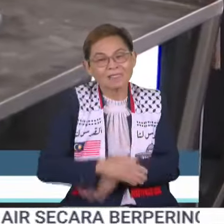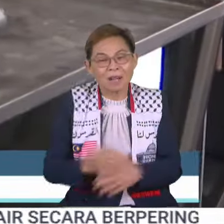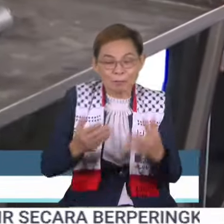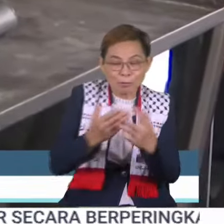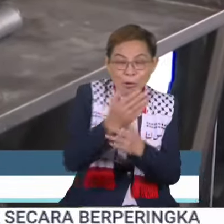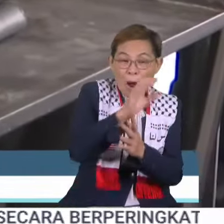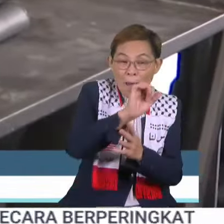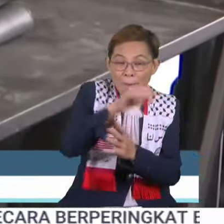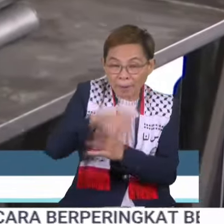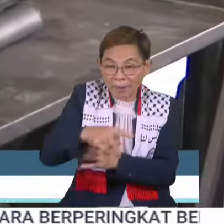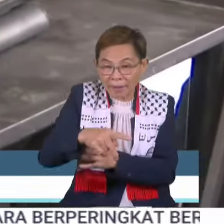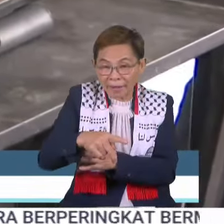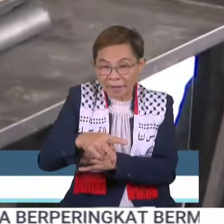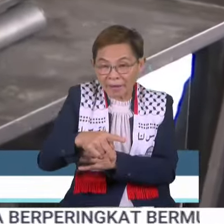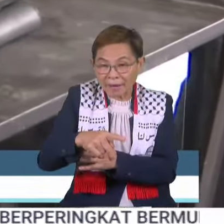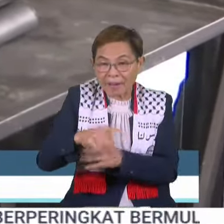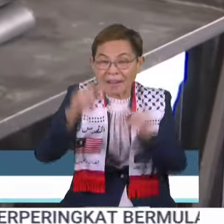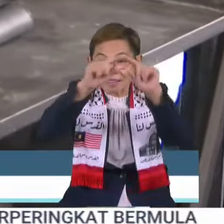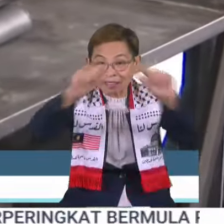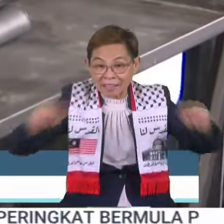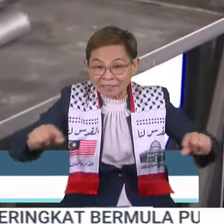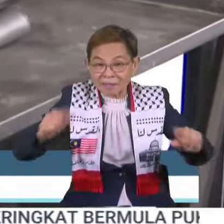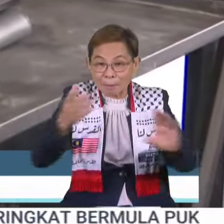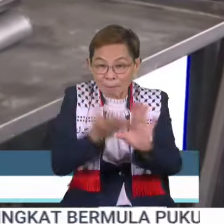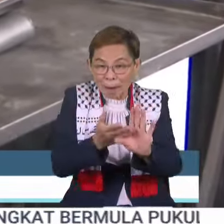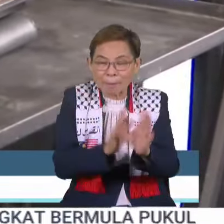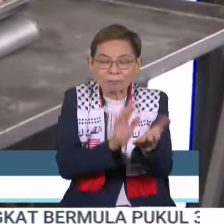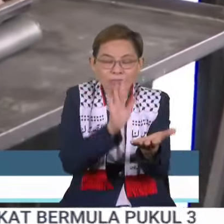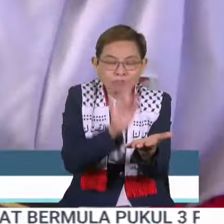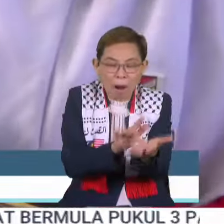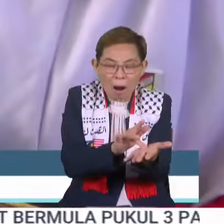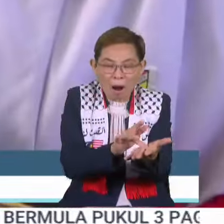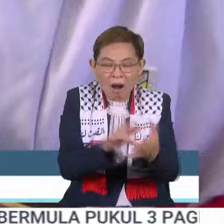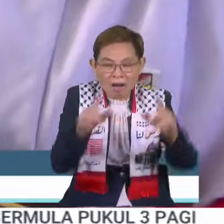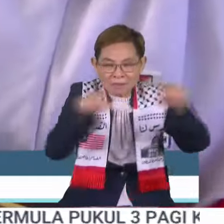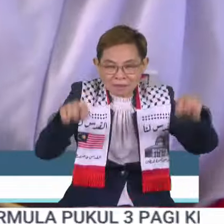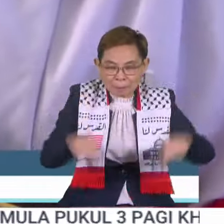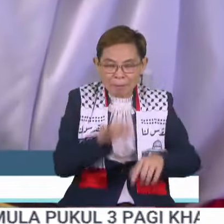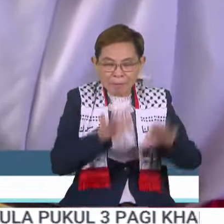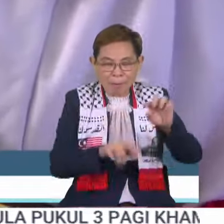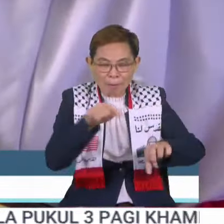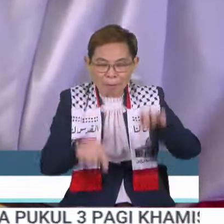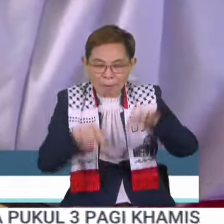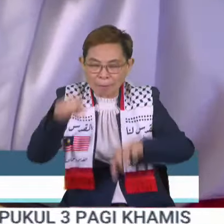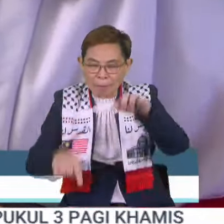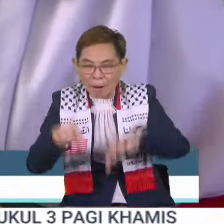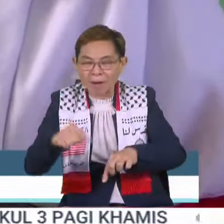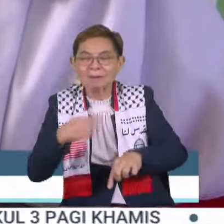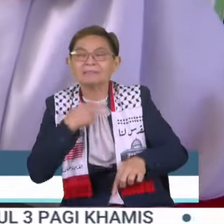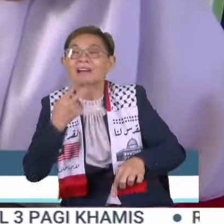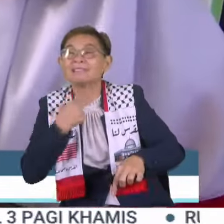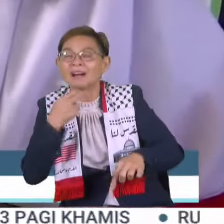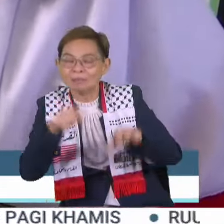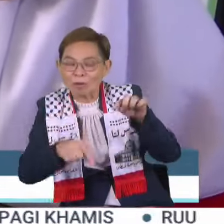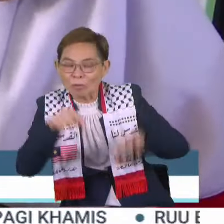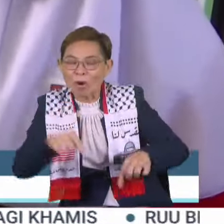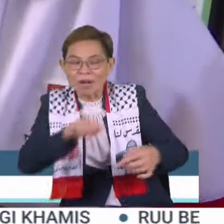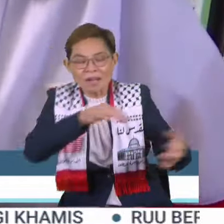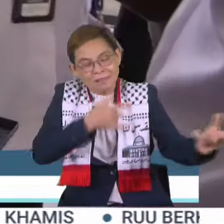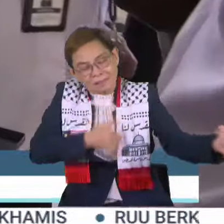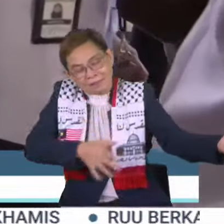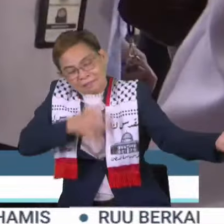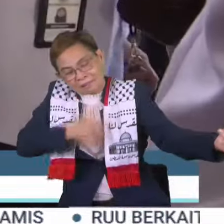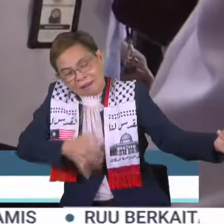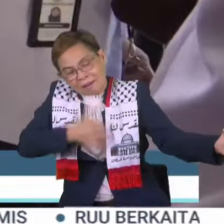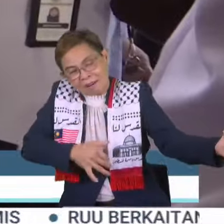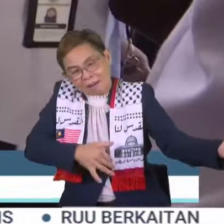Menerusi aplikasi GarageBand, mereka cuma perlu menyentuh skrin tablet untuk membunyikan instrumen papan nada, gitar dan